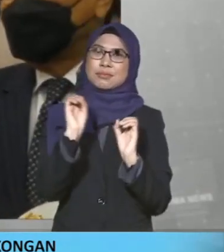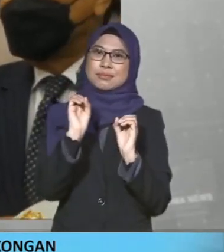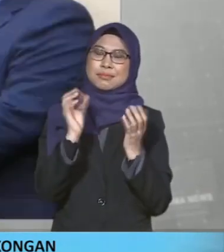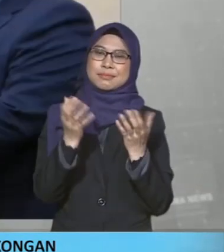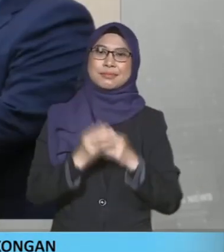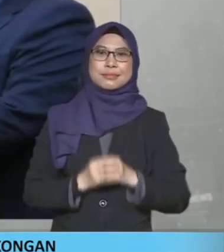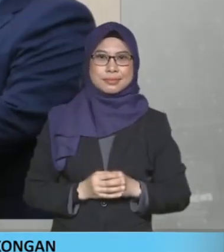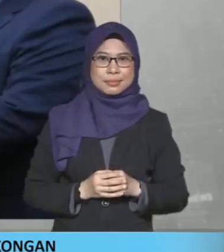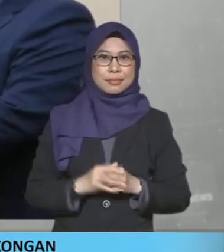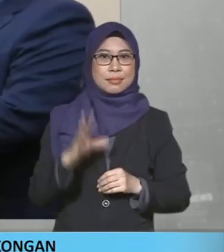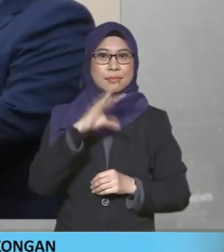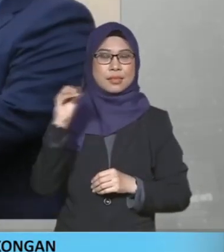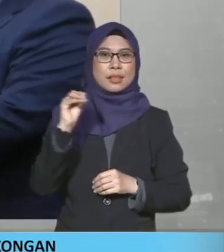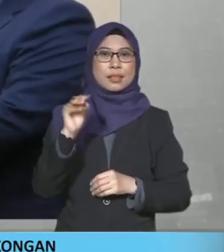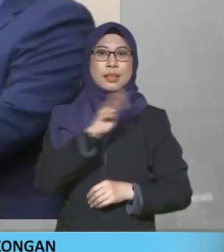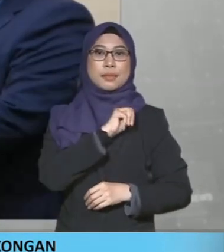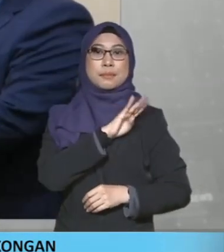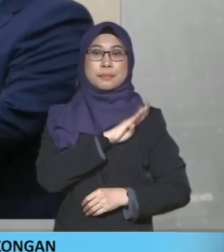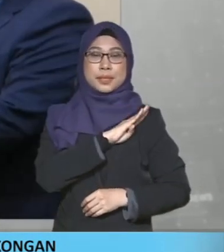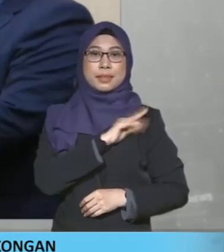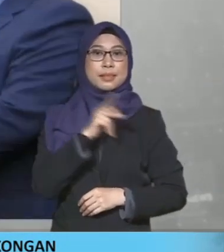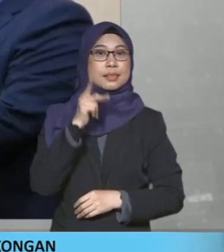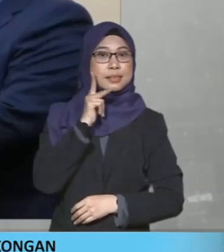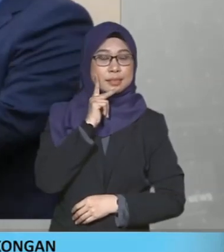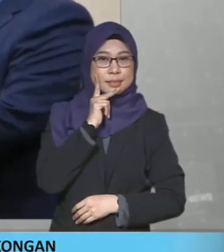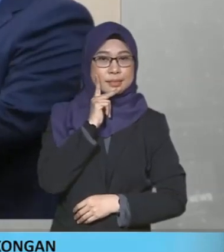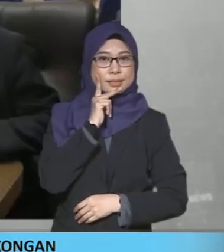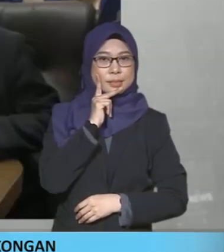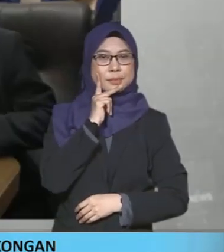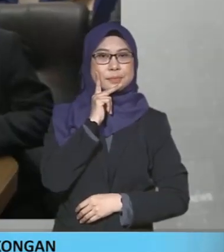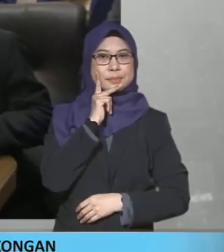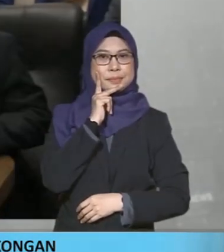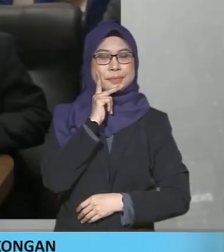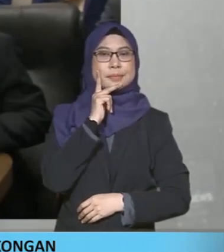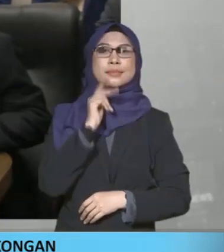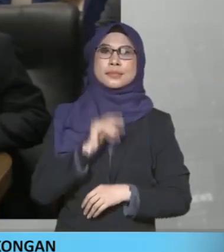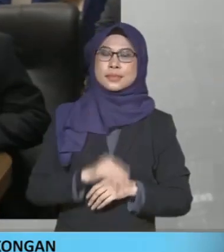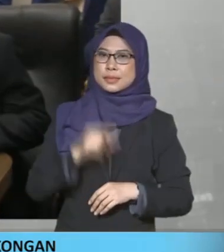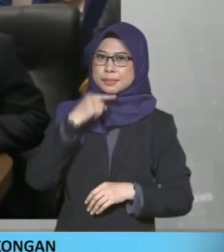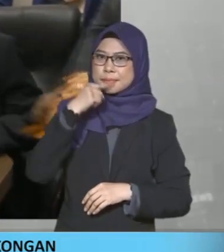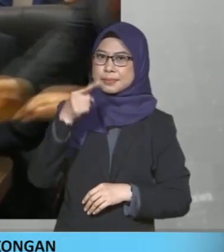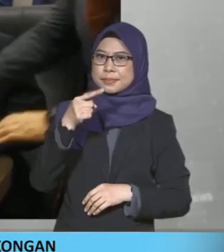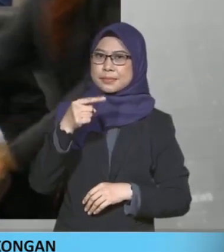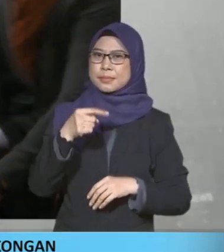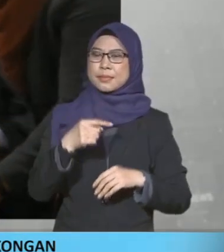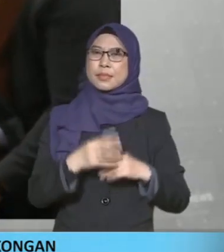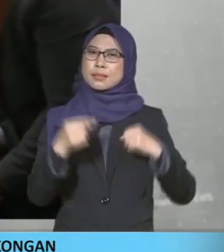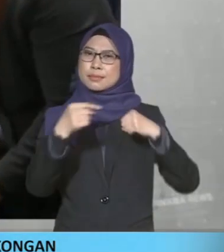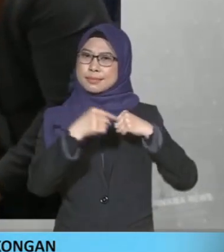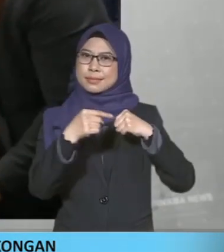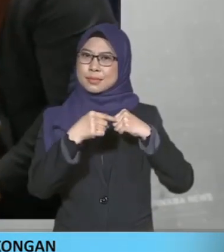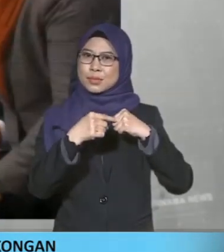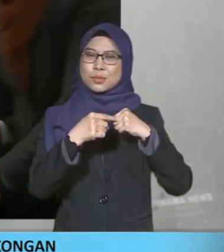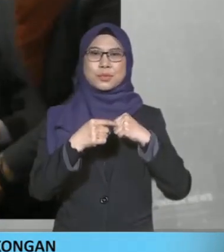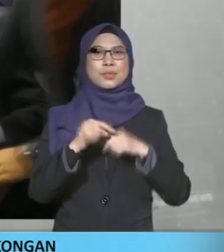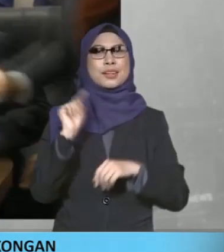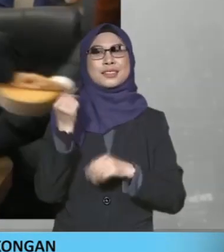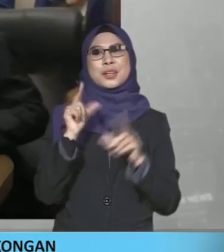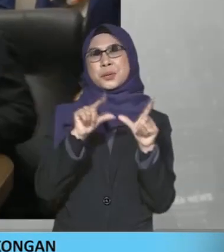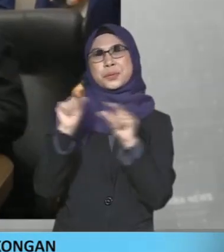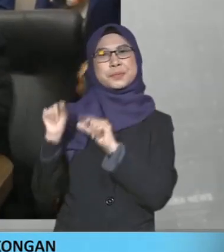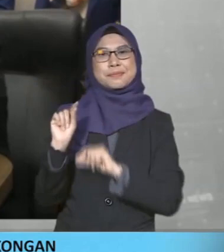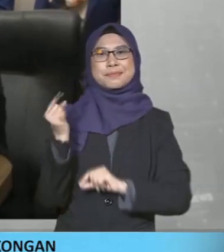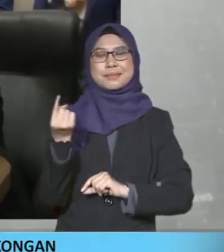tersebut. Sementara itu, Menteri Besar Kedah Datuk Seri Muhammad Sanusi Muhammad Nur menyifatkan dakwaan itu sebagai kabar angin